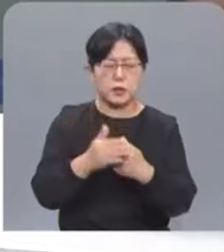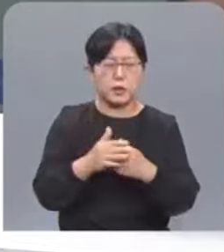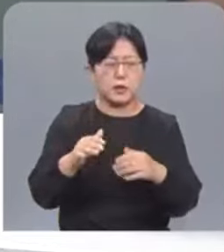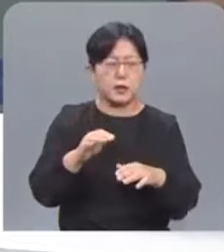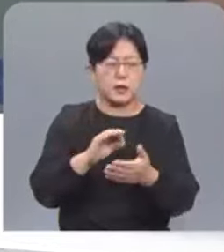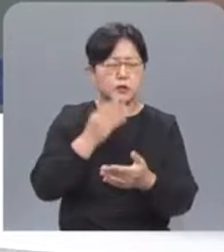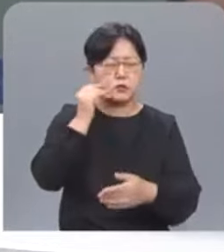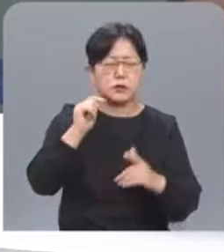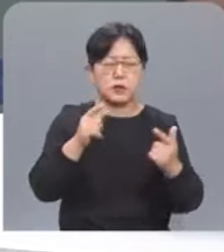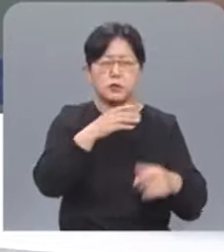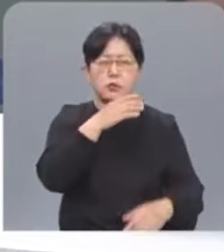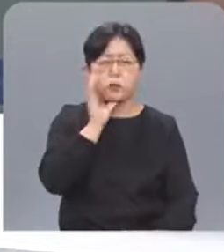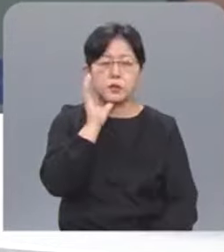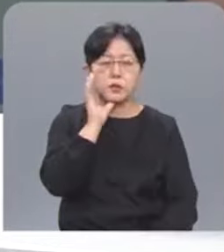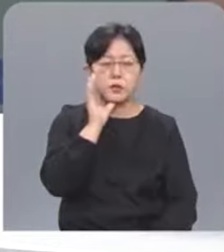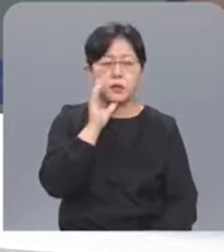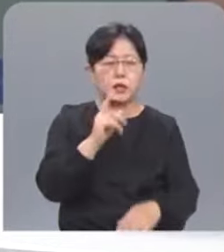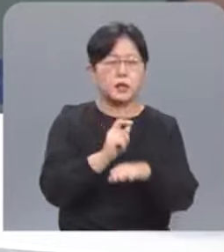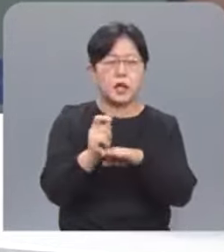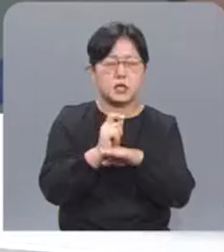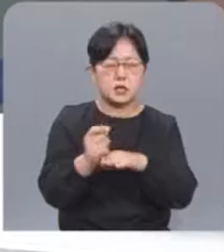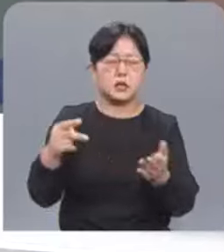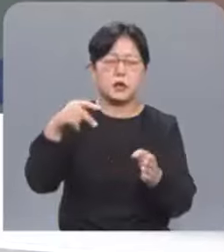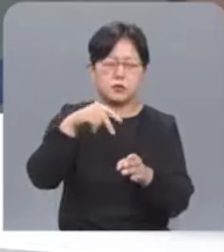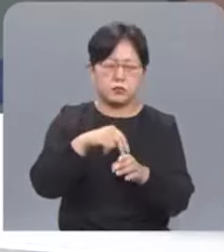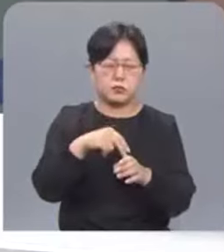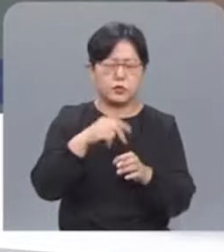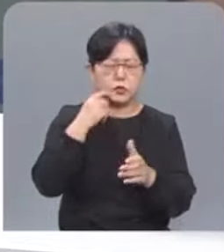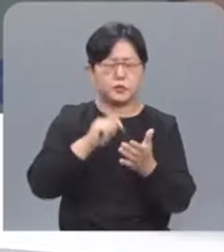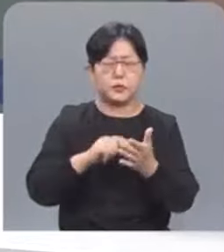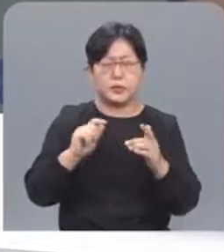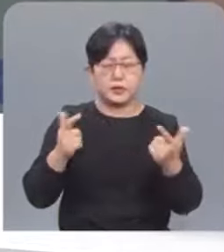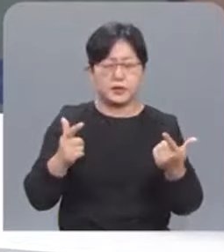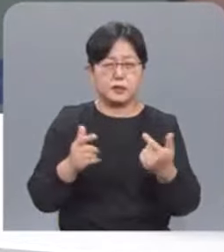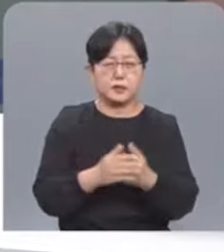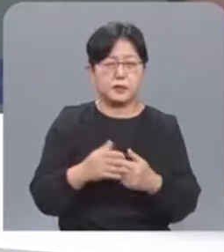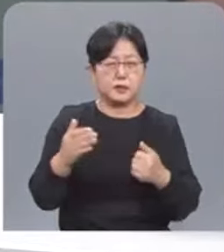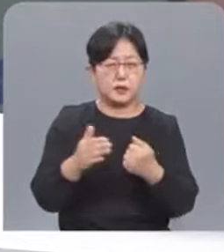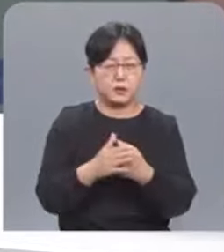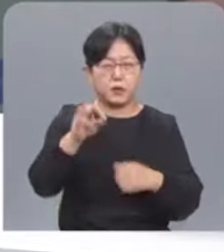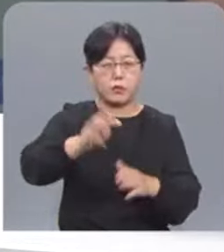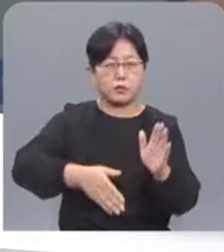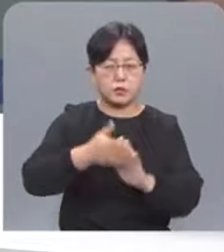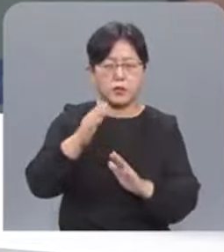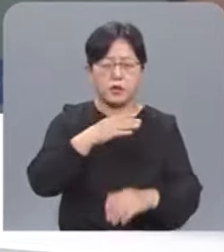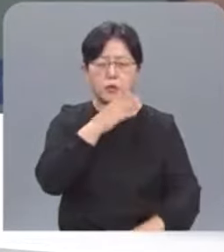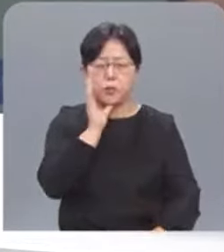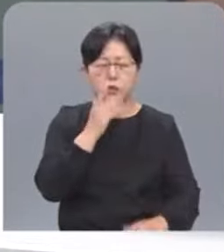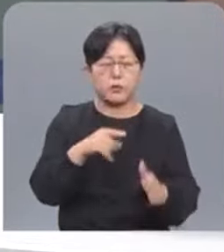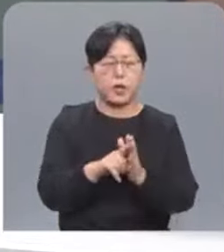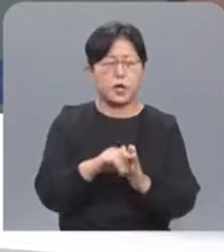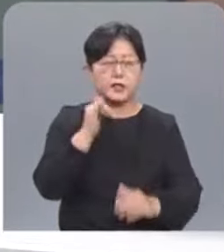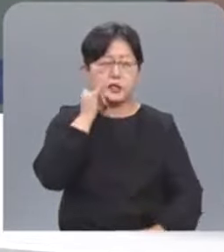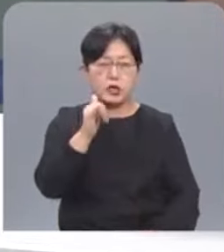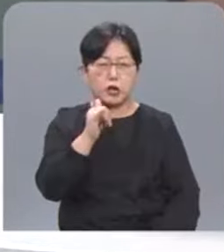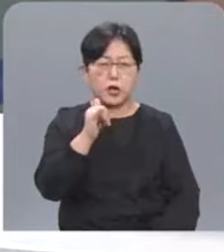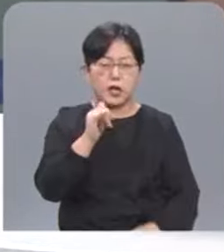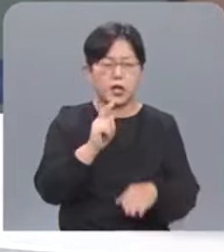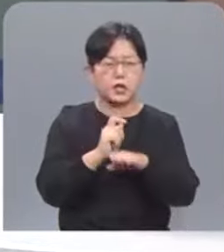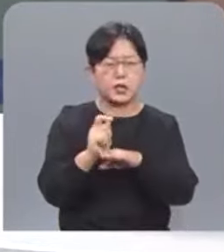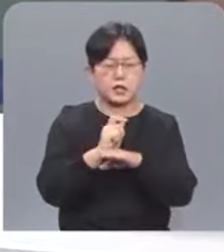사용법이 익숙하지 않은 노년층은 택시를 타는 것도 쉽지가 않습니다. 그래서 광주시가 어르신들을 위한 콜택시